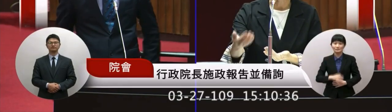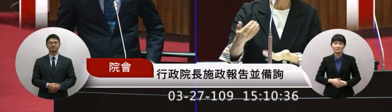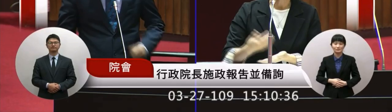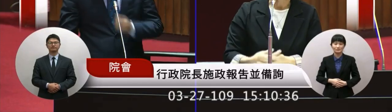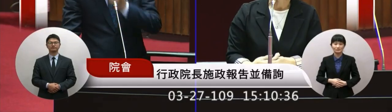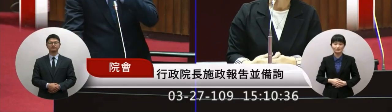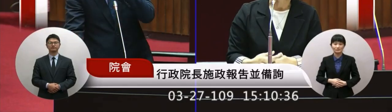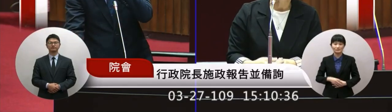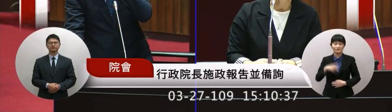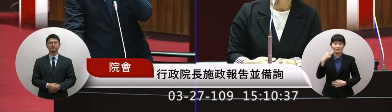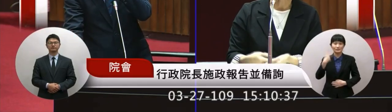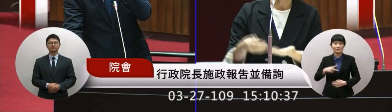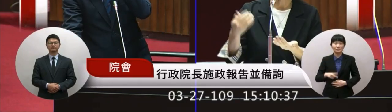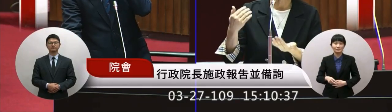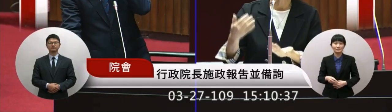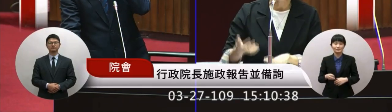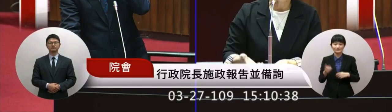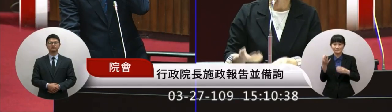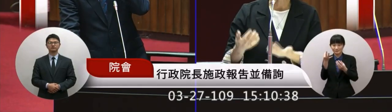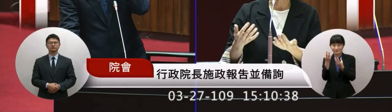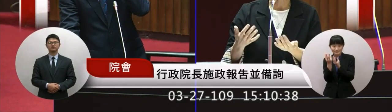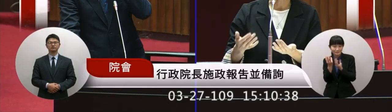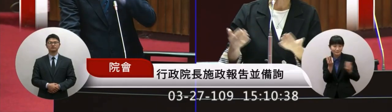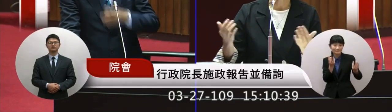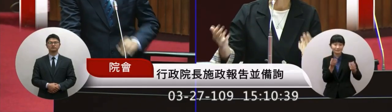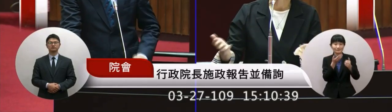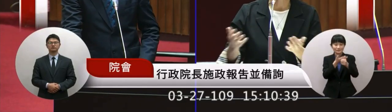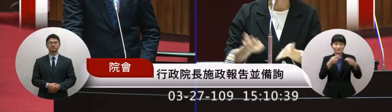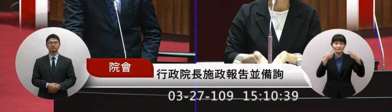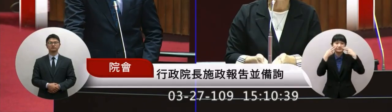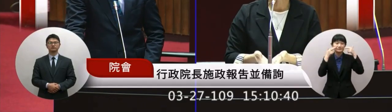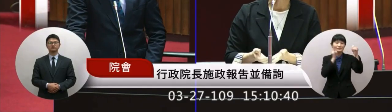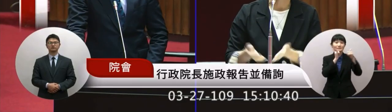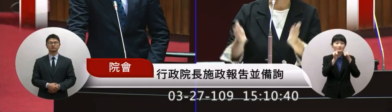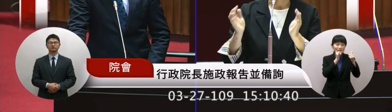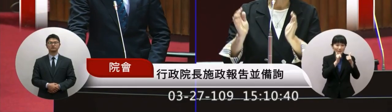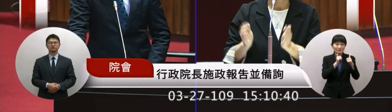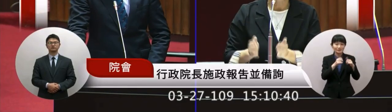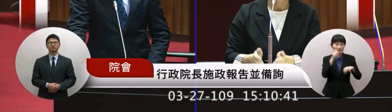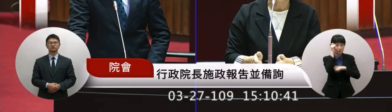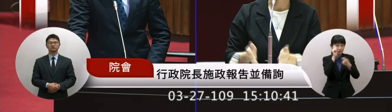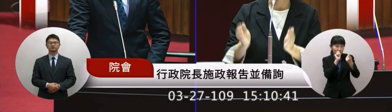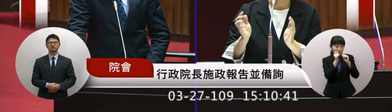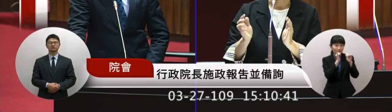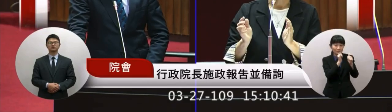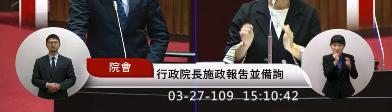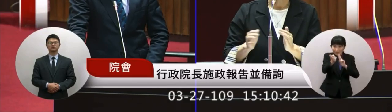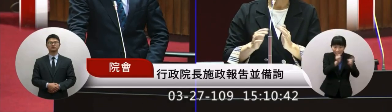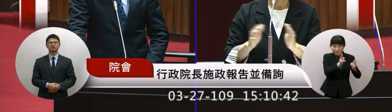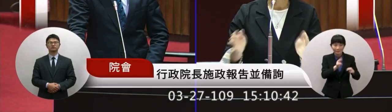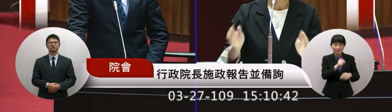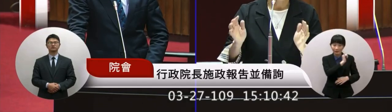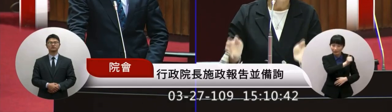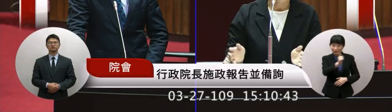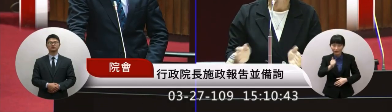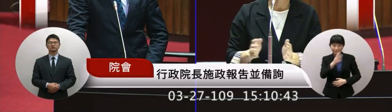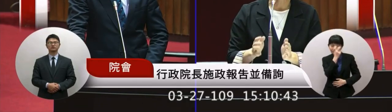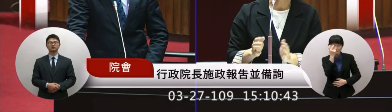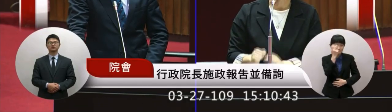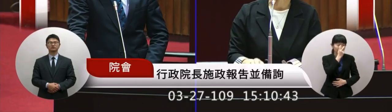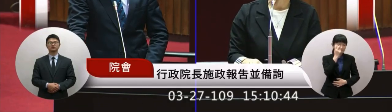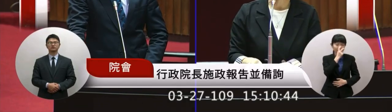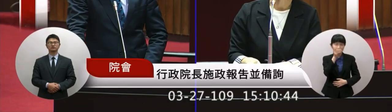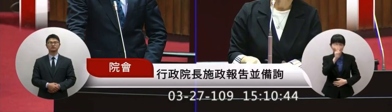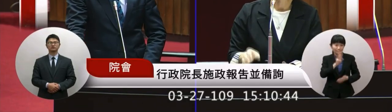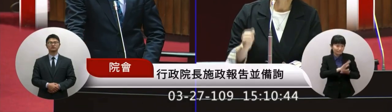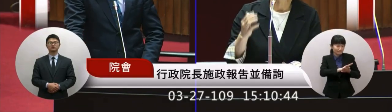提供原住民或者是当地居民来协助巡守，然后管理政府好有效的